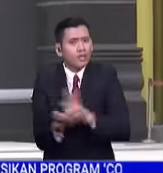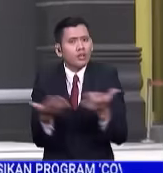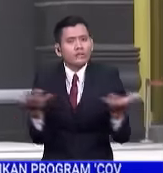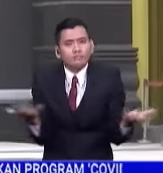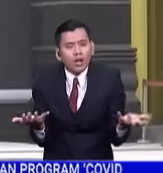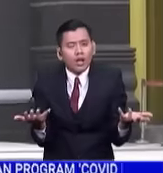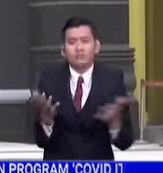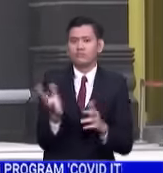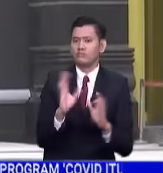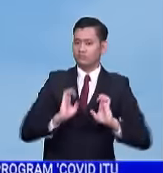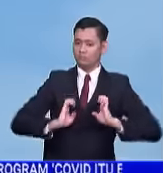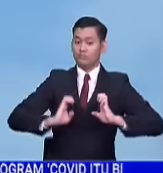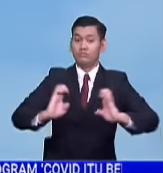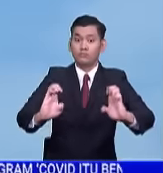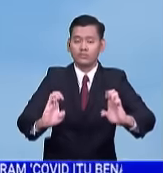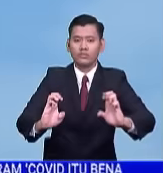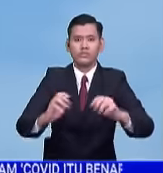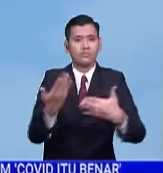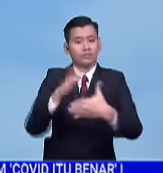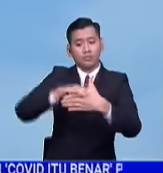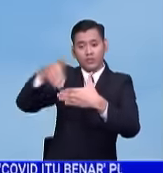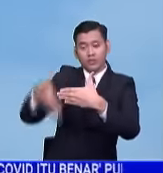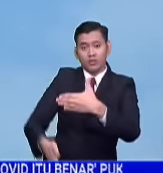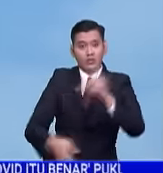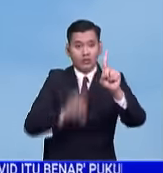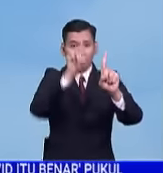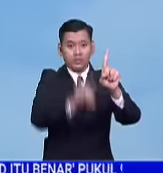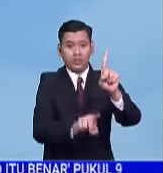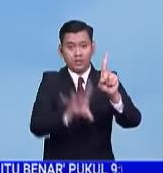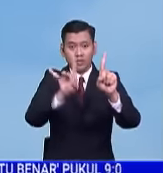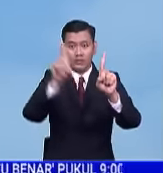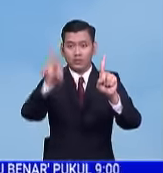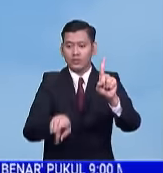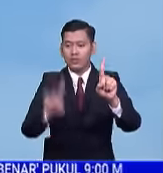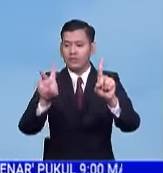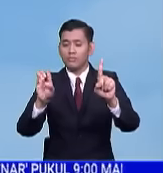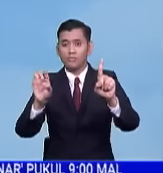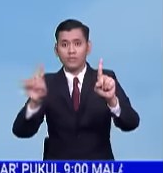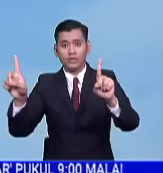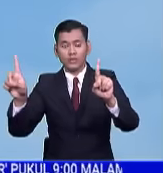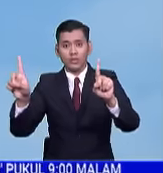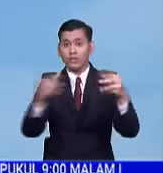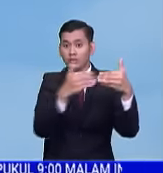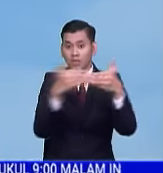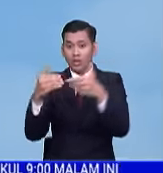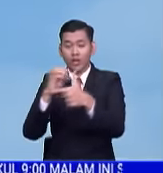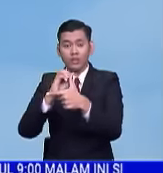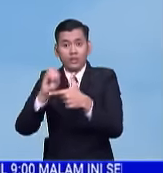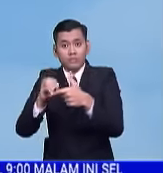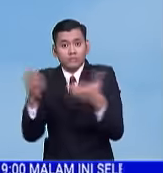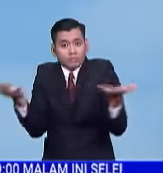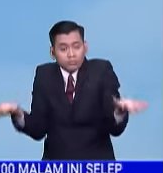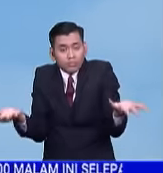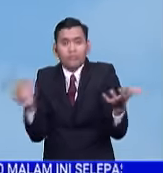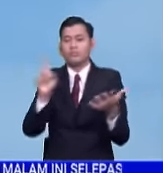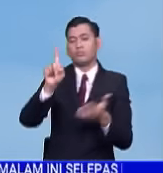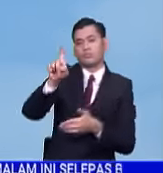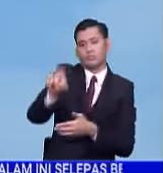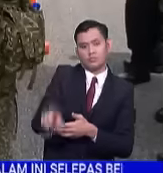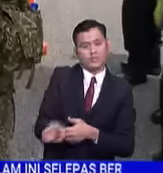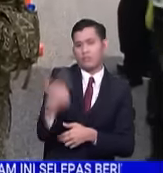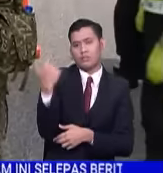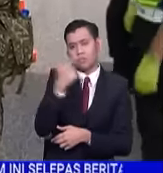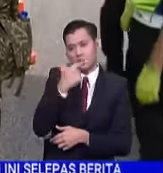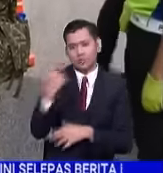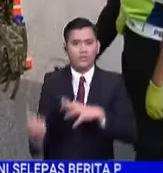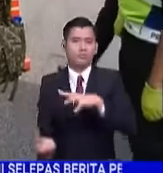persoalan sama ada darurat yang dijadual berakhir pada 1 Ogos 2021 perlu diteruskan atau tidak, tidak seharusnya timbul.